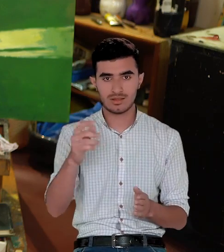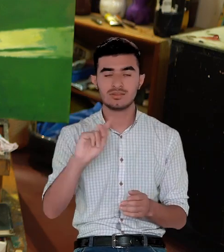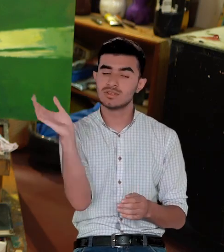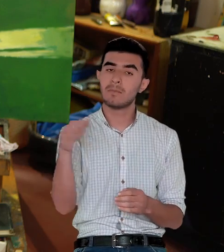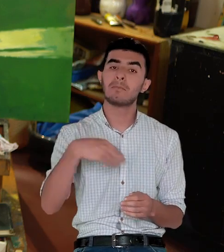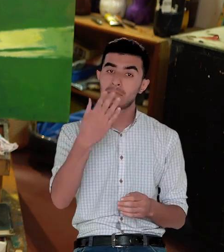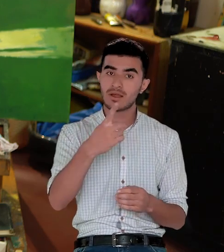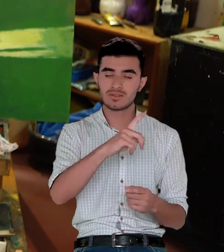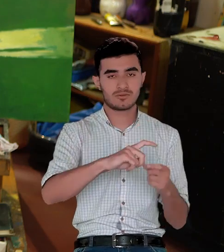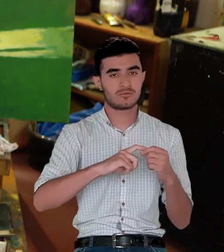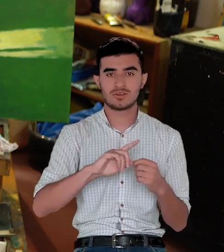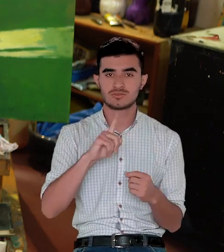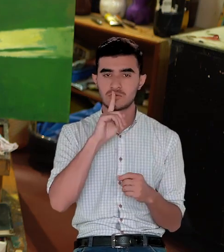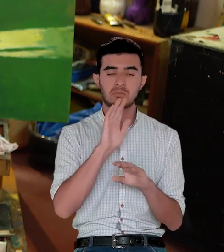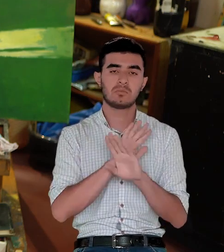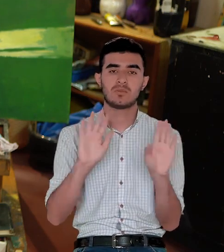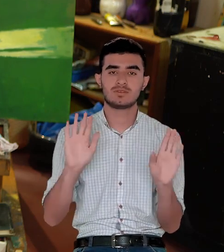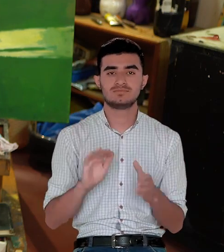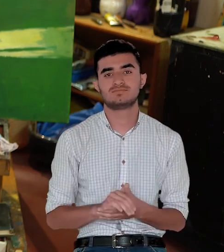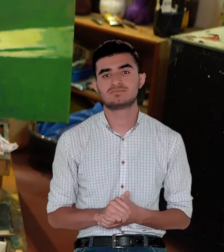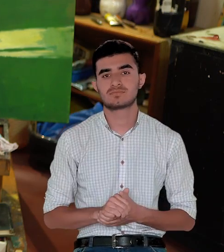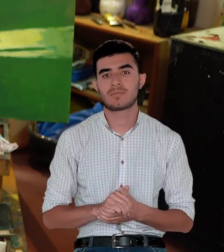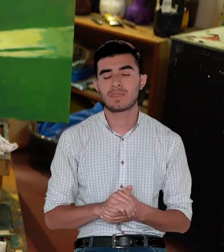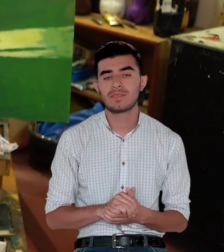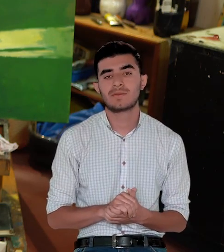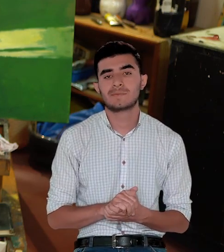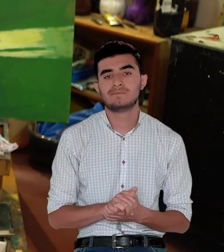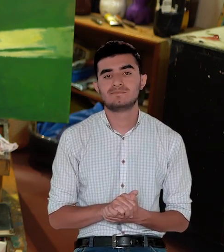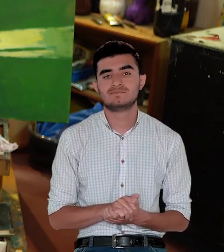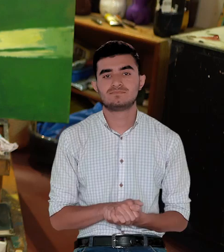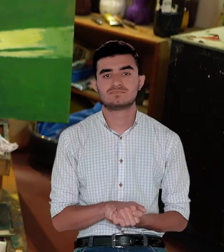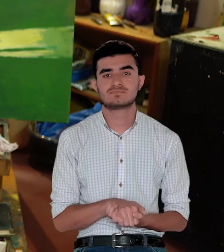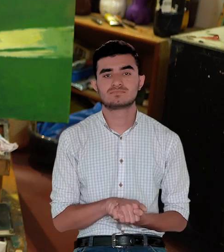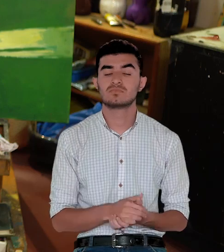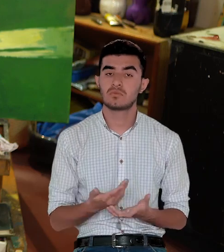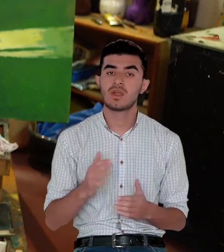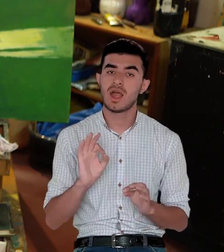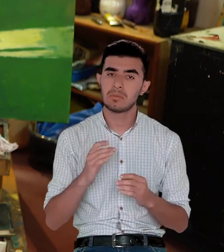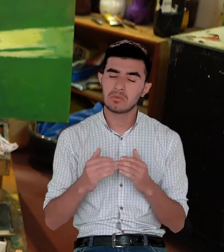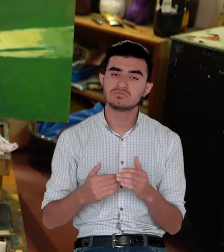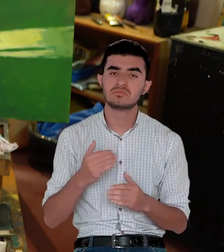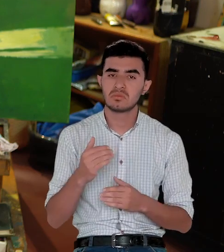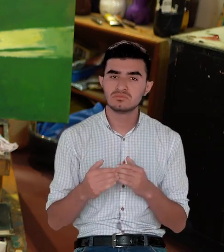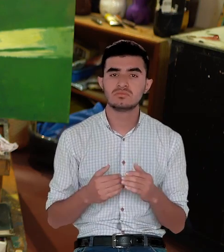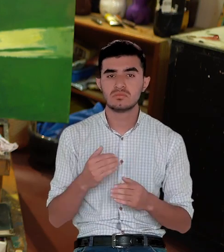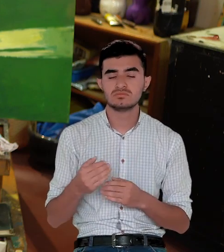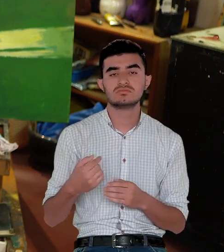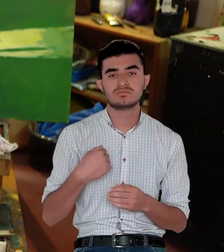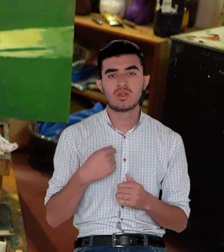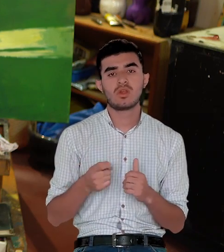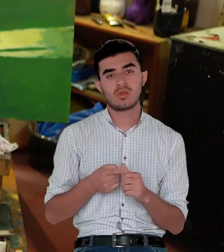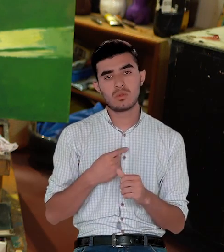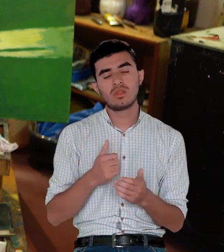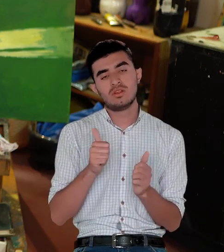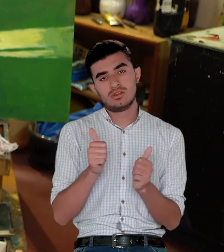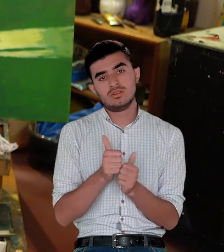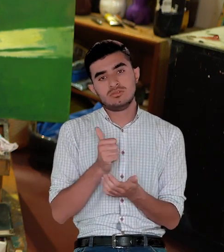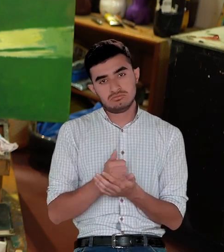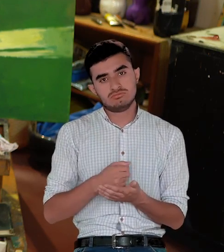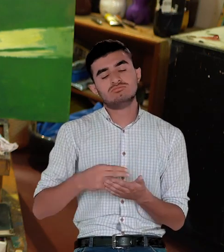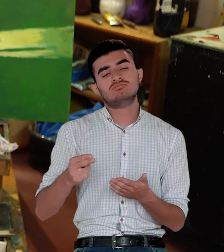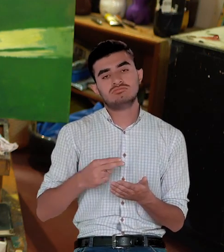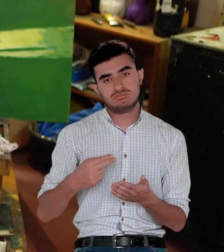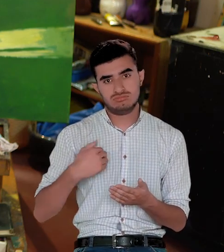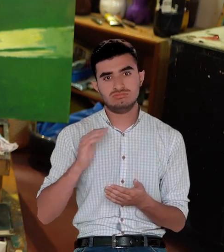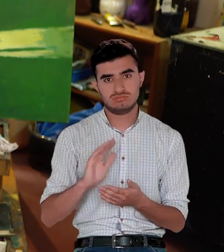ذرا, میں نے ایک اس کی پینسل دی اور اس سے سارا ڈرا کر کے میں نے کہا اس طرح ڈرا کرتے. بس اس کے بعد مجھے